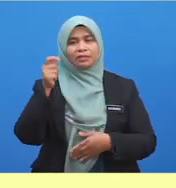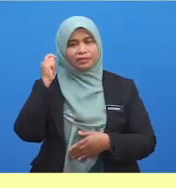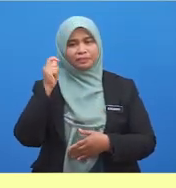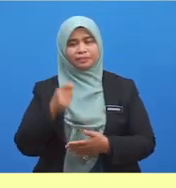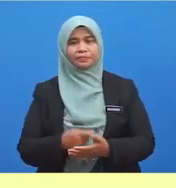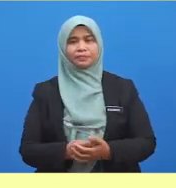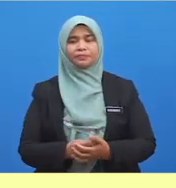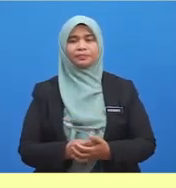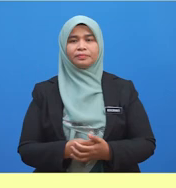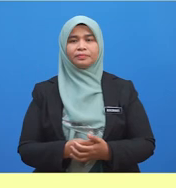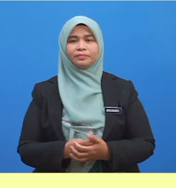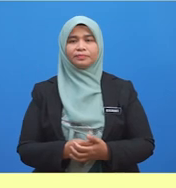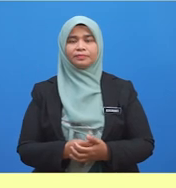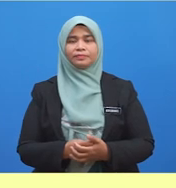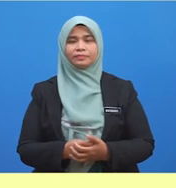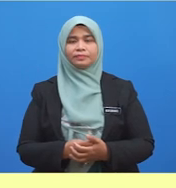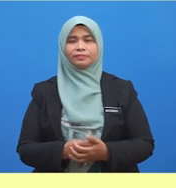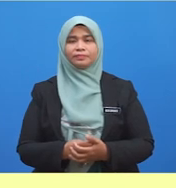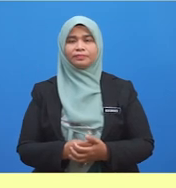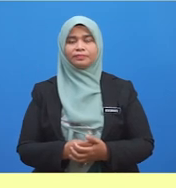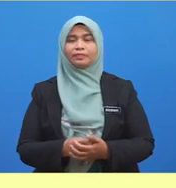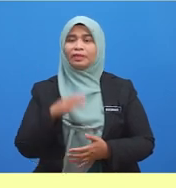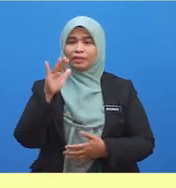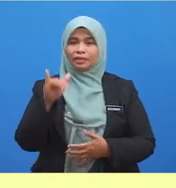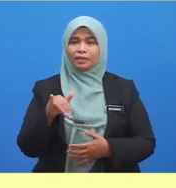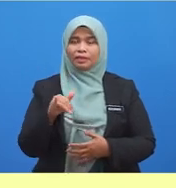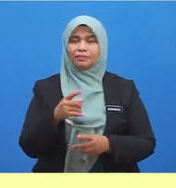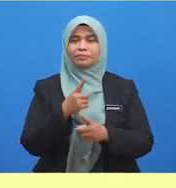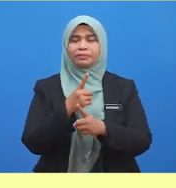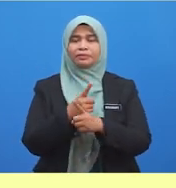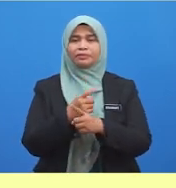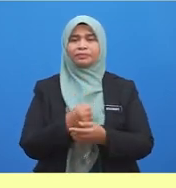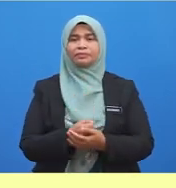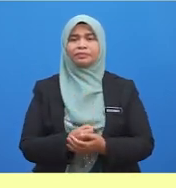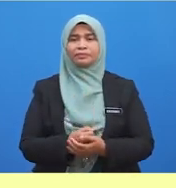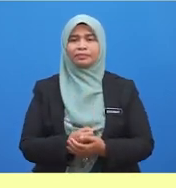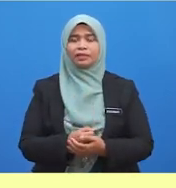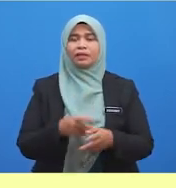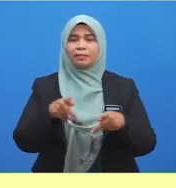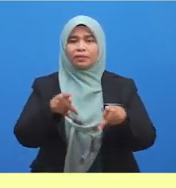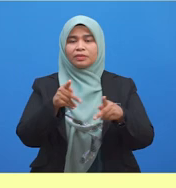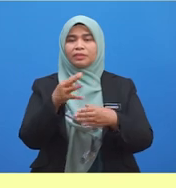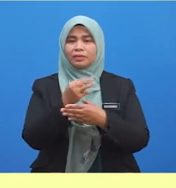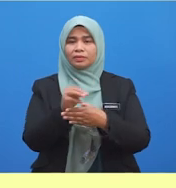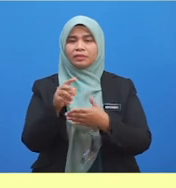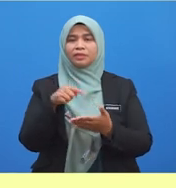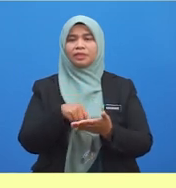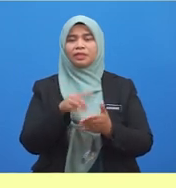berlaku di dalam organ pembiakan manusia, haiwan dan